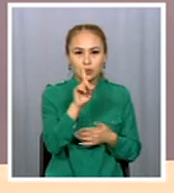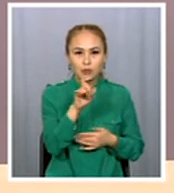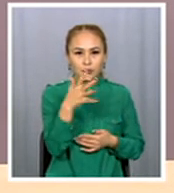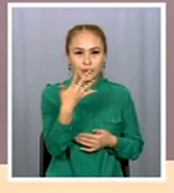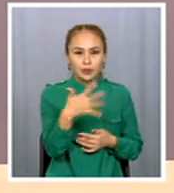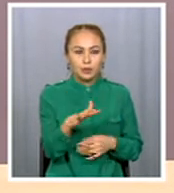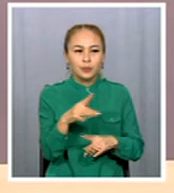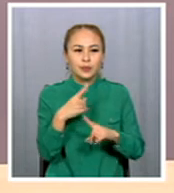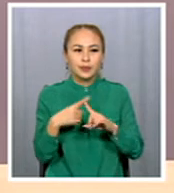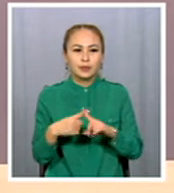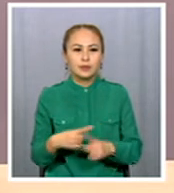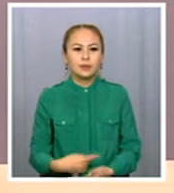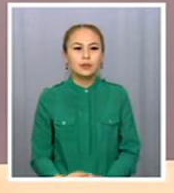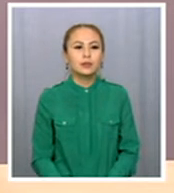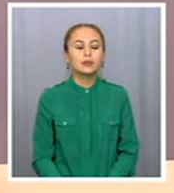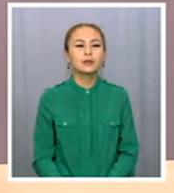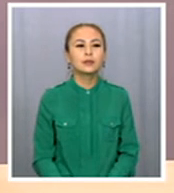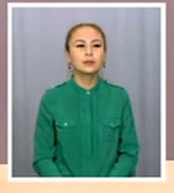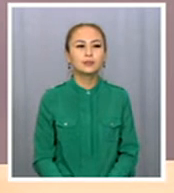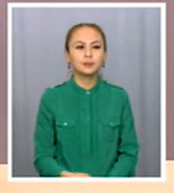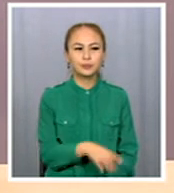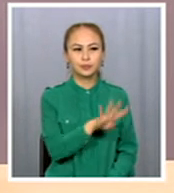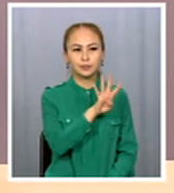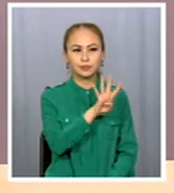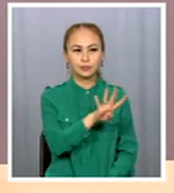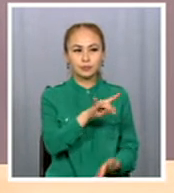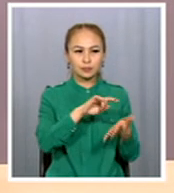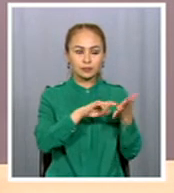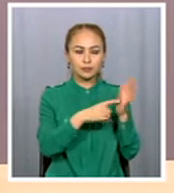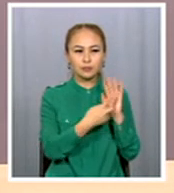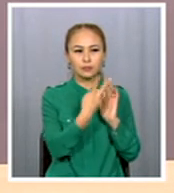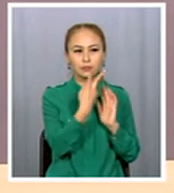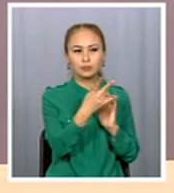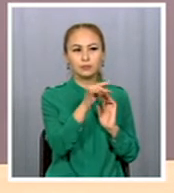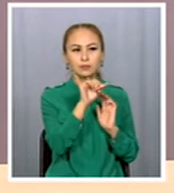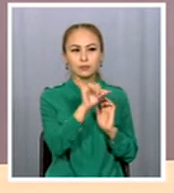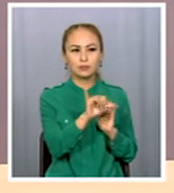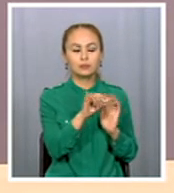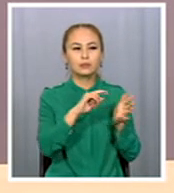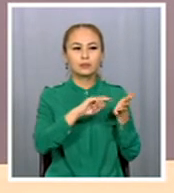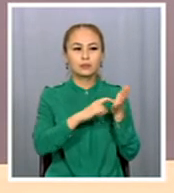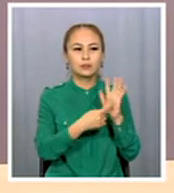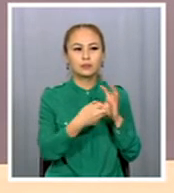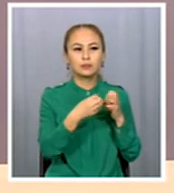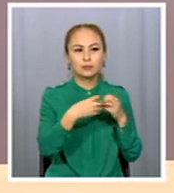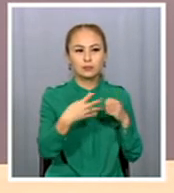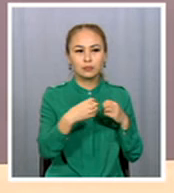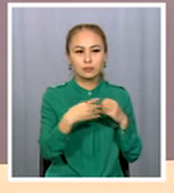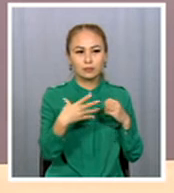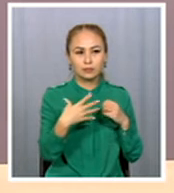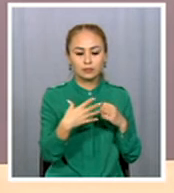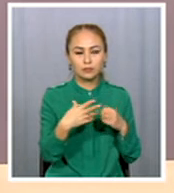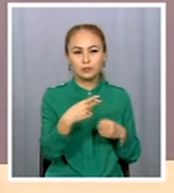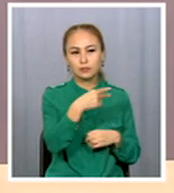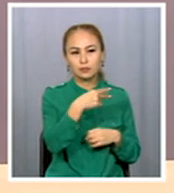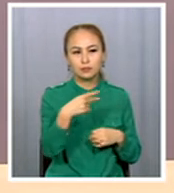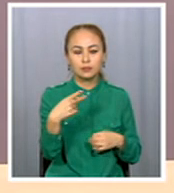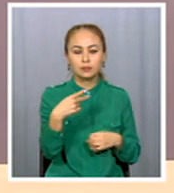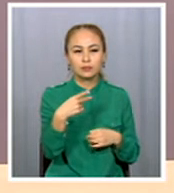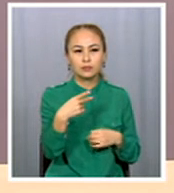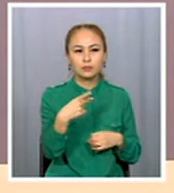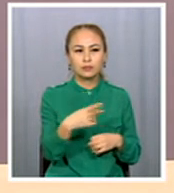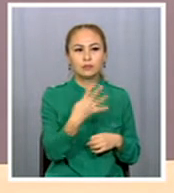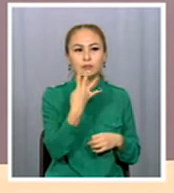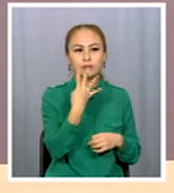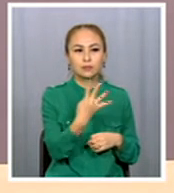150X-ке тең болды. 4 пен 2 игректің көбейтіндісін 15-ке көбейтейік. Ол